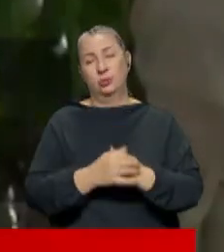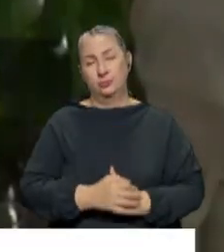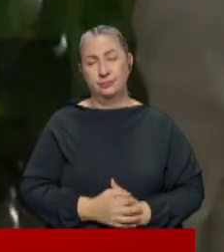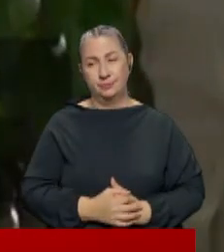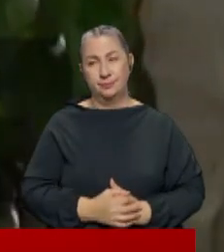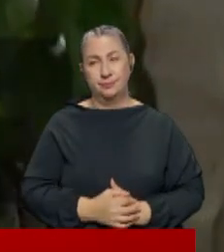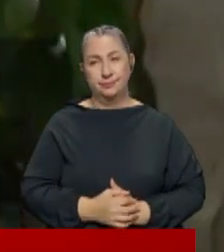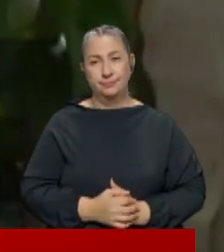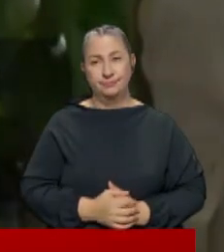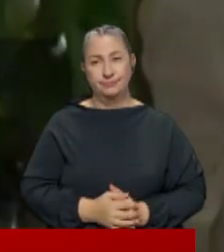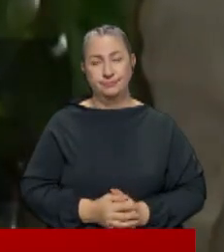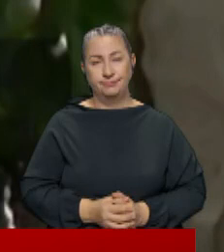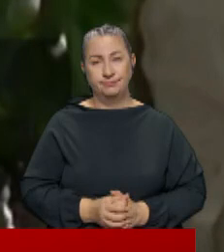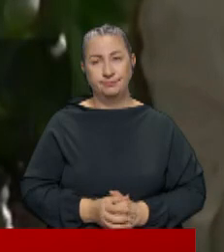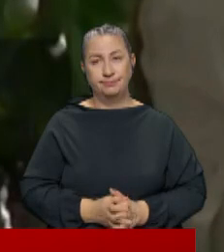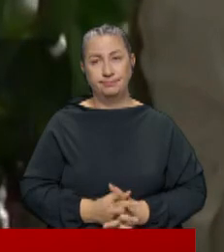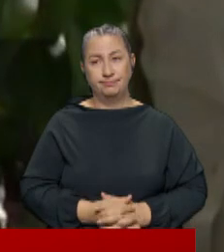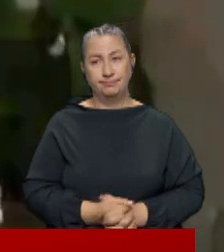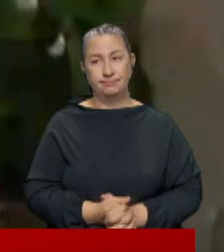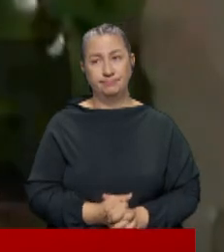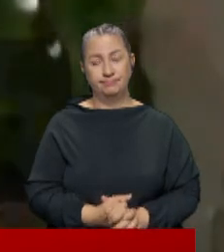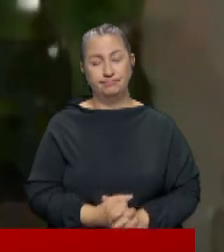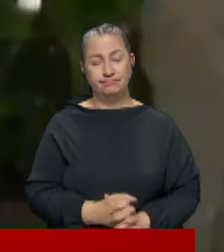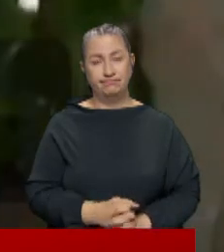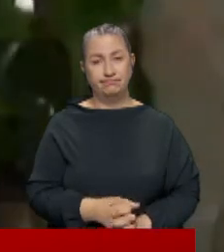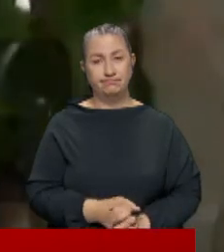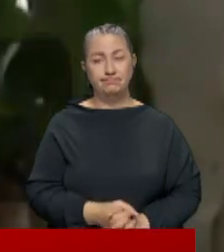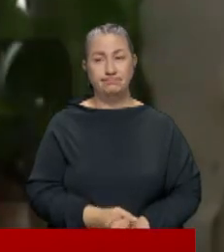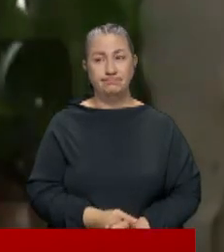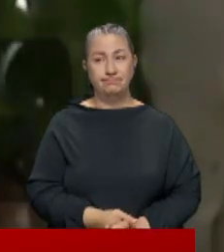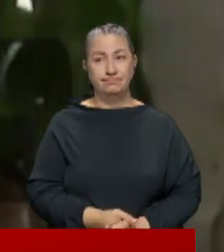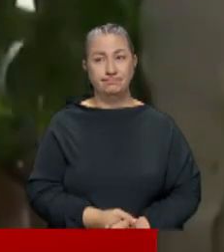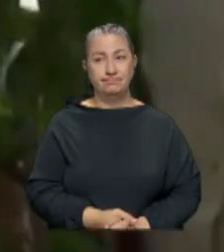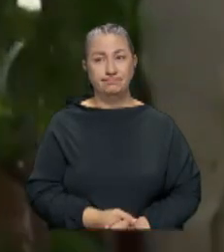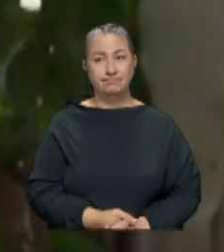şey istiyorum. Sandığa giderken elinizi vicdanınıza koyun ve oyunuzu öyle kullanın.